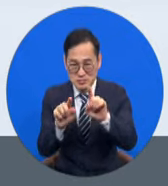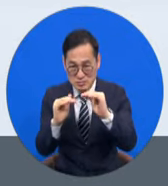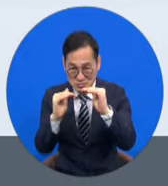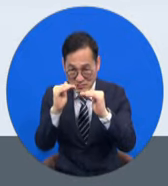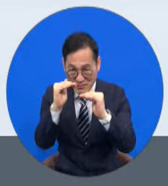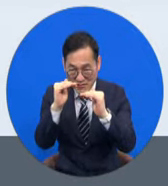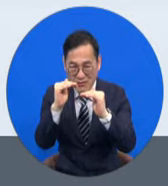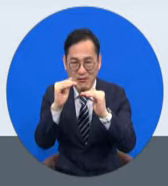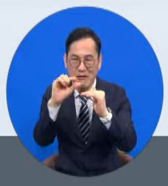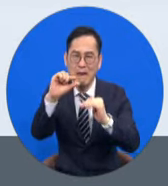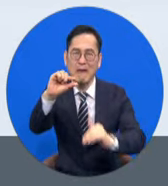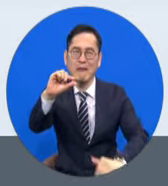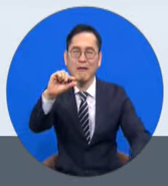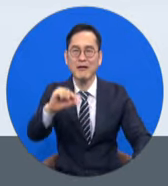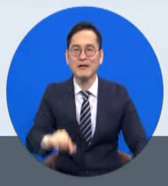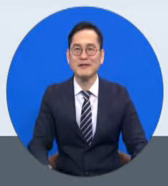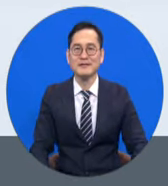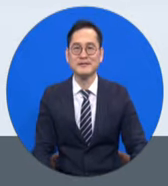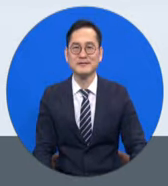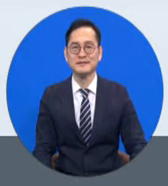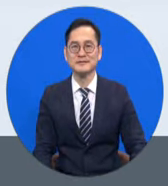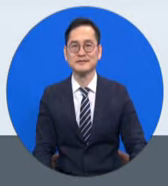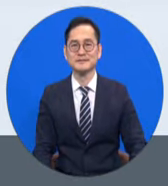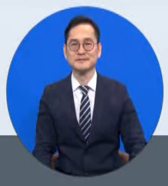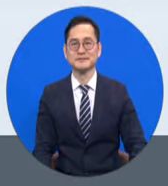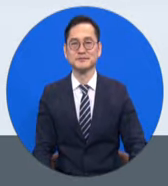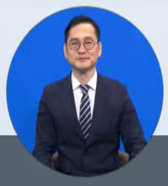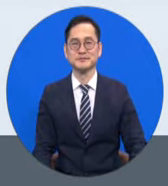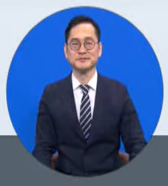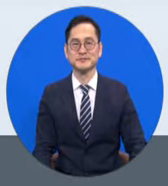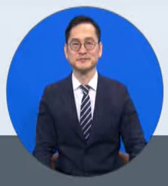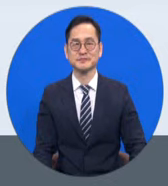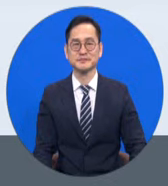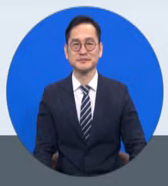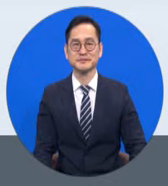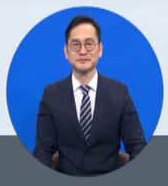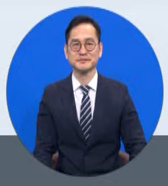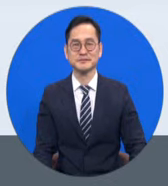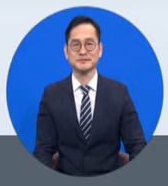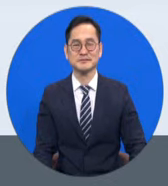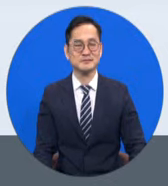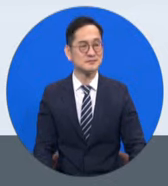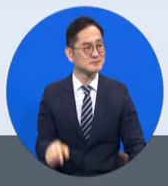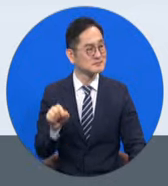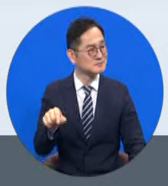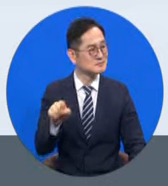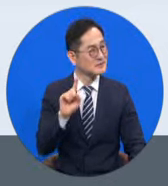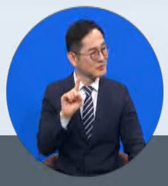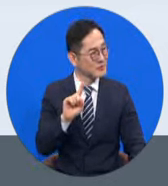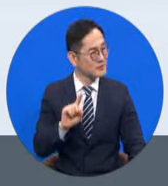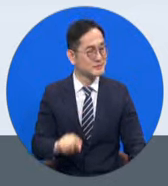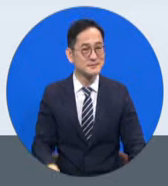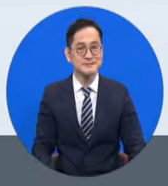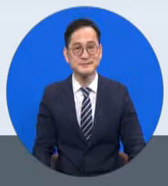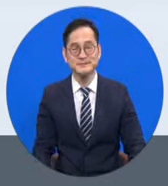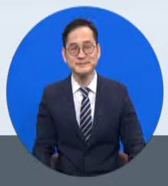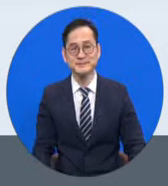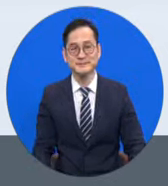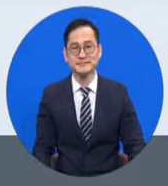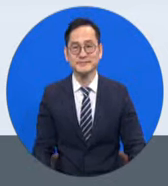중성동 의뢰 상당한 이 격돌 양상. 김용주 의원님, 네. 이 지역 굉장히 좀 독특합니다. 흥미롭고요.